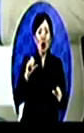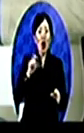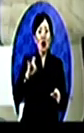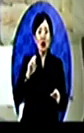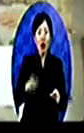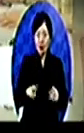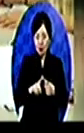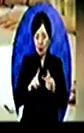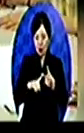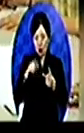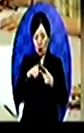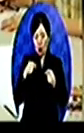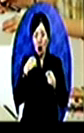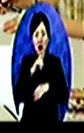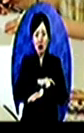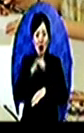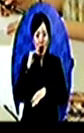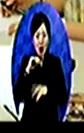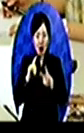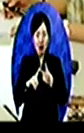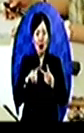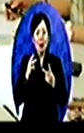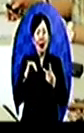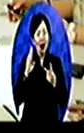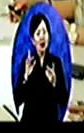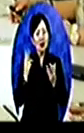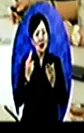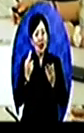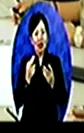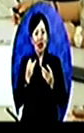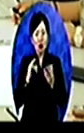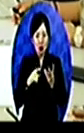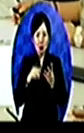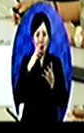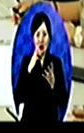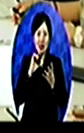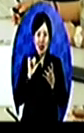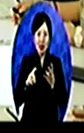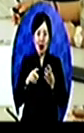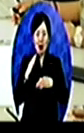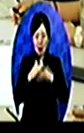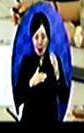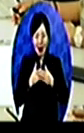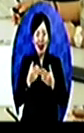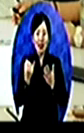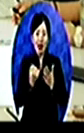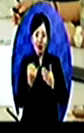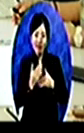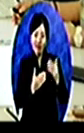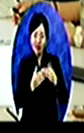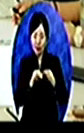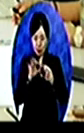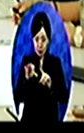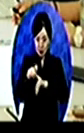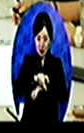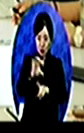үздэг. Үүний дараа механик, цахилгаан электроник, мэдээллийн систем, хүрээлэн буй орчин, барилга архитектор зэрэг мэрэгжлээс сонгож Япоо